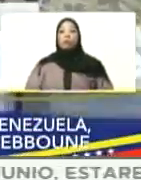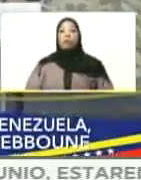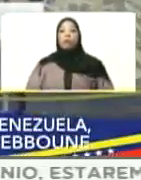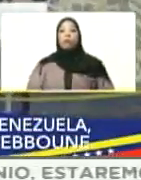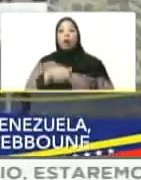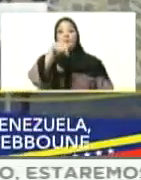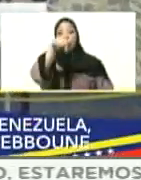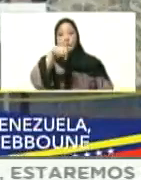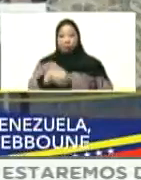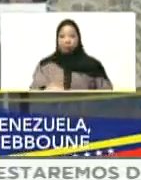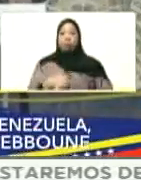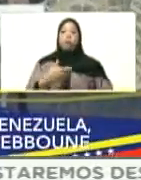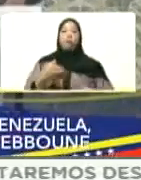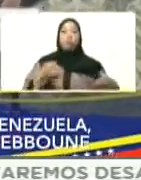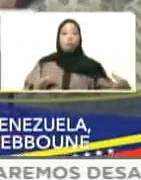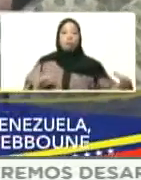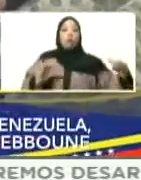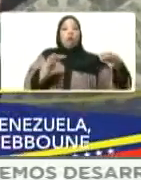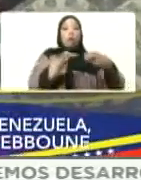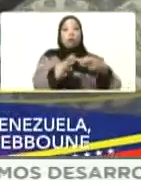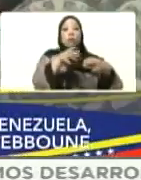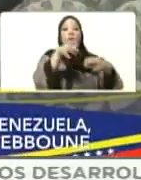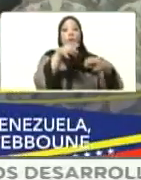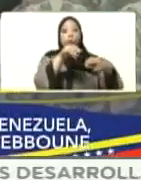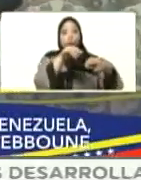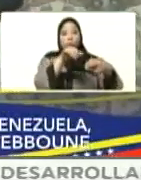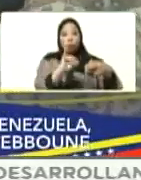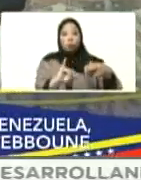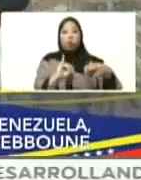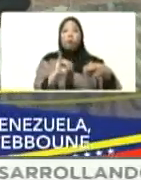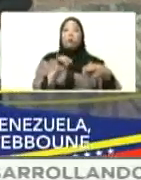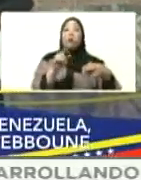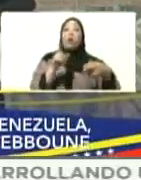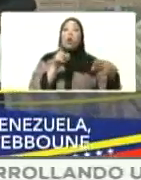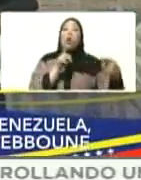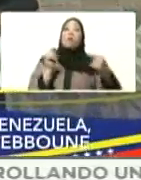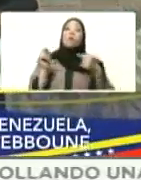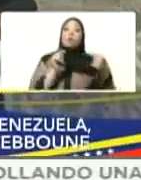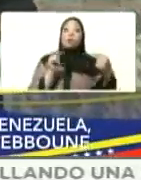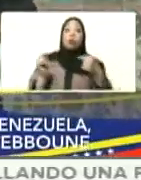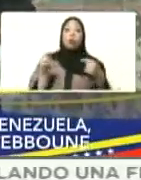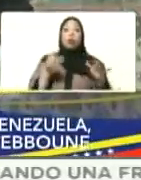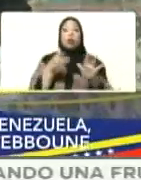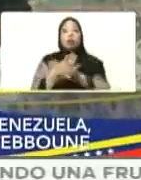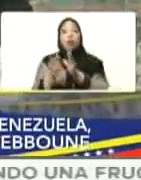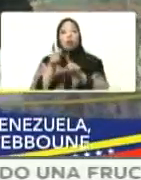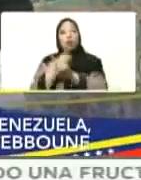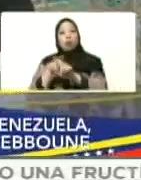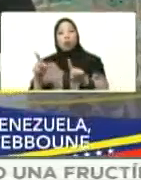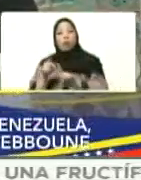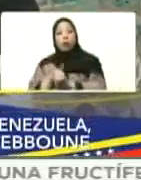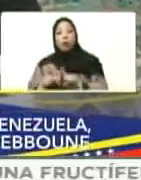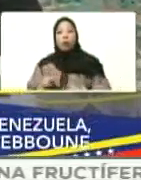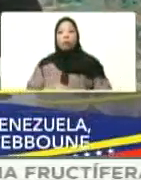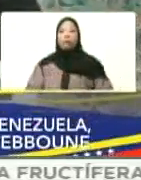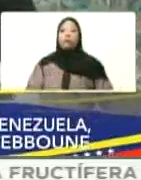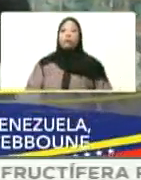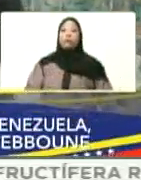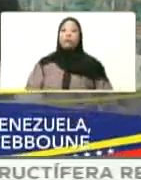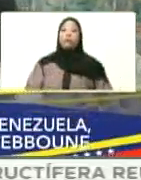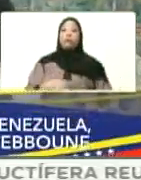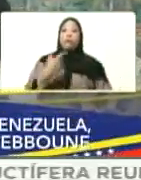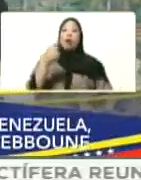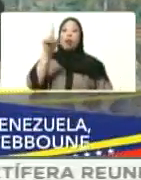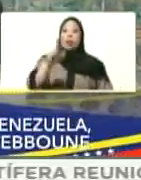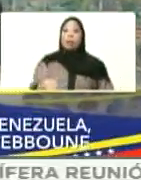الموروثة عن عهد الاستبداد والاستغلال والظلم. Derecho